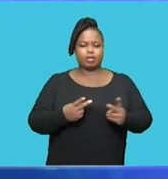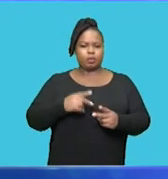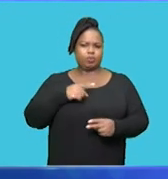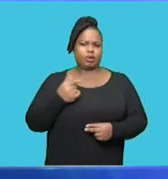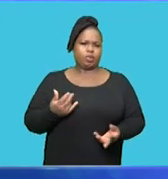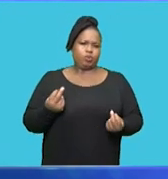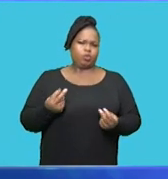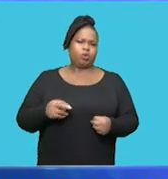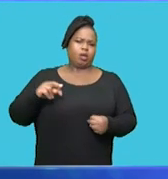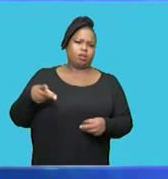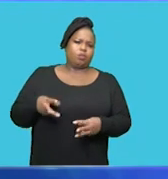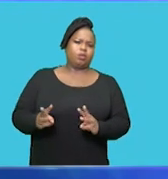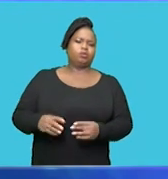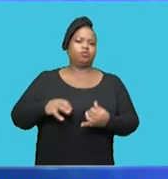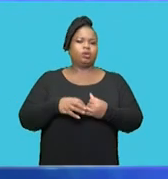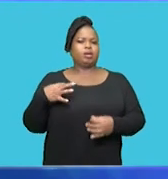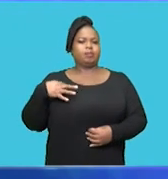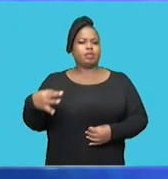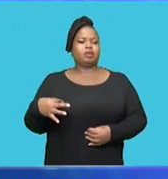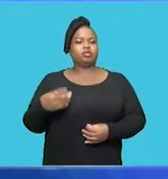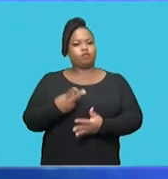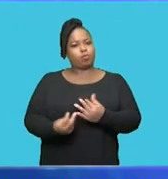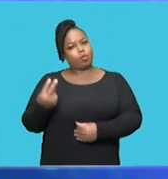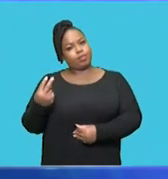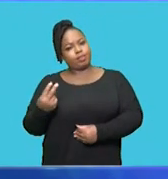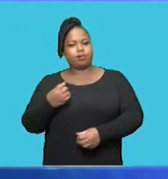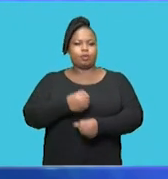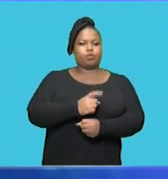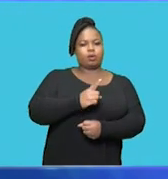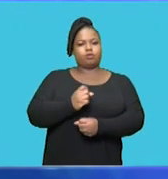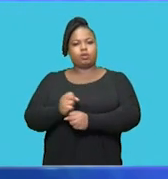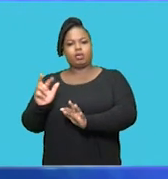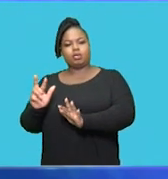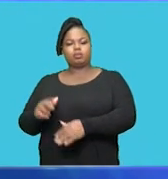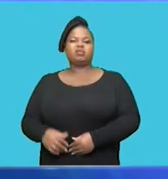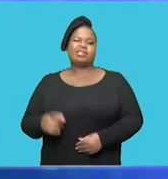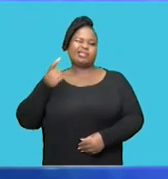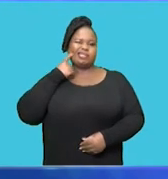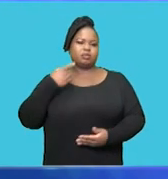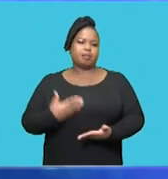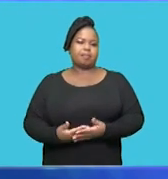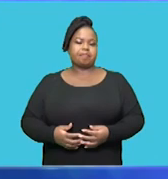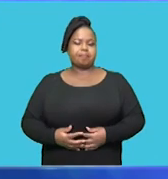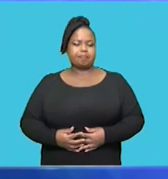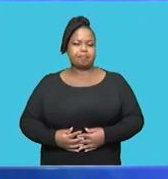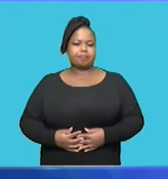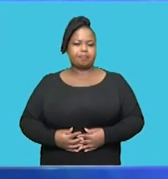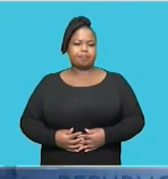inkubwe enyo Yoko faka kweze gelu zao omabina mabanga Kenza mazu kwenza lula inkubwe yoko palisa Akubazhali ngakb done baduan